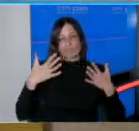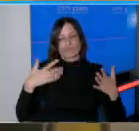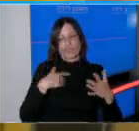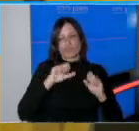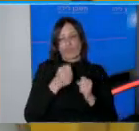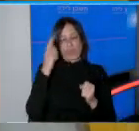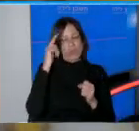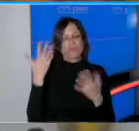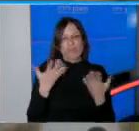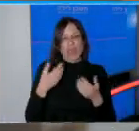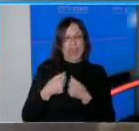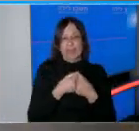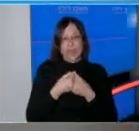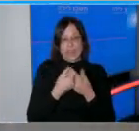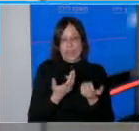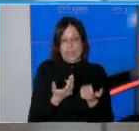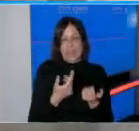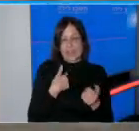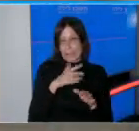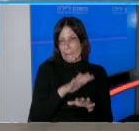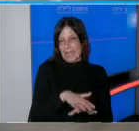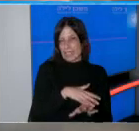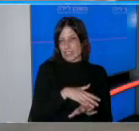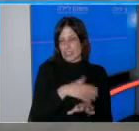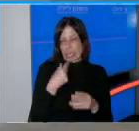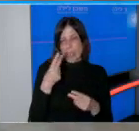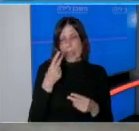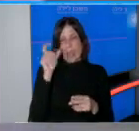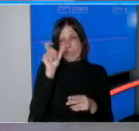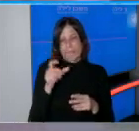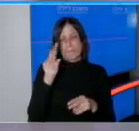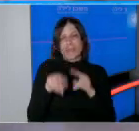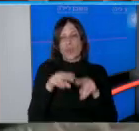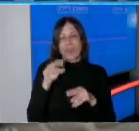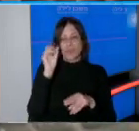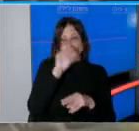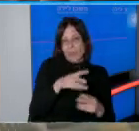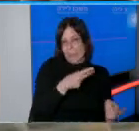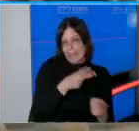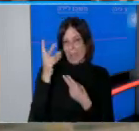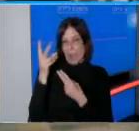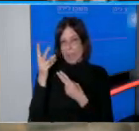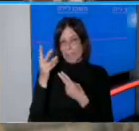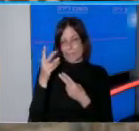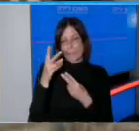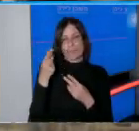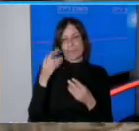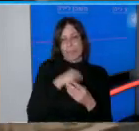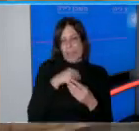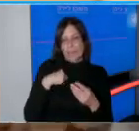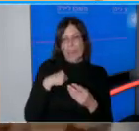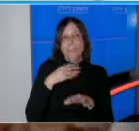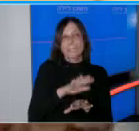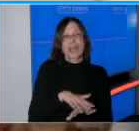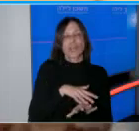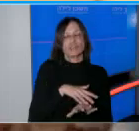הראש ואיך להתמודד איתם. אני מרגיש ככה עם המטופלים שמגיעים לבית חולים, שמגיעים אלינו לקליניקות, אתה מרגיש כזה קצת כמו